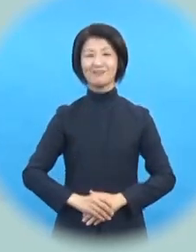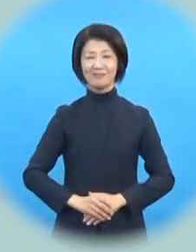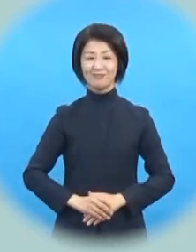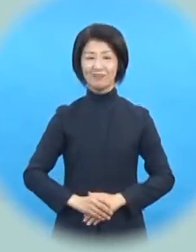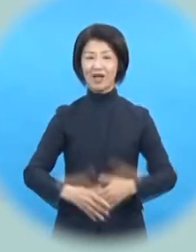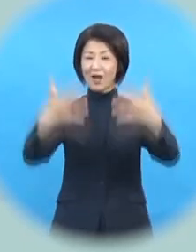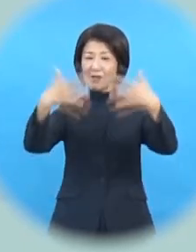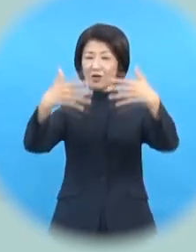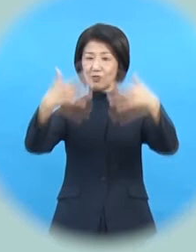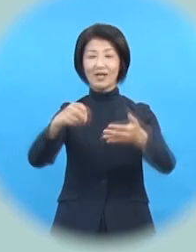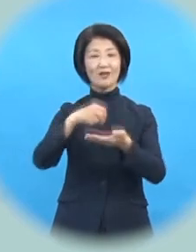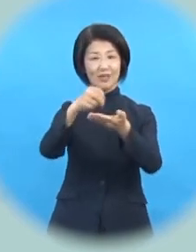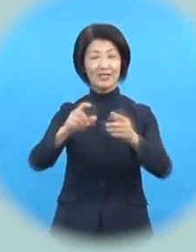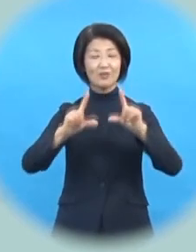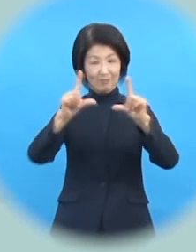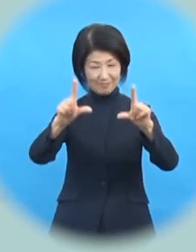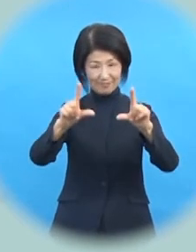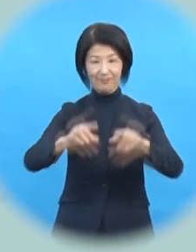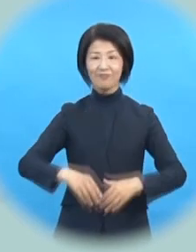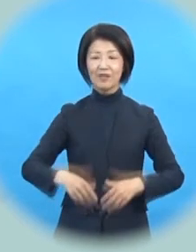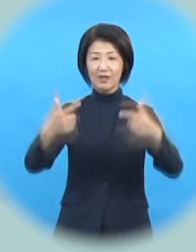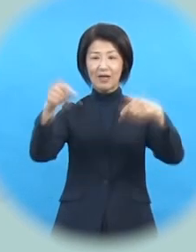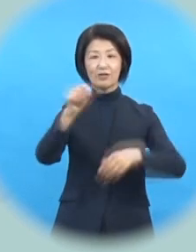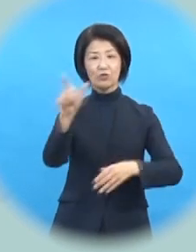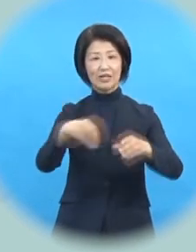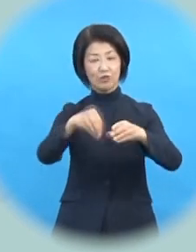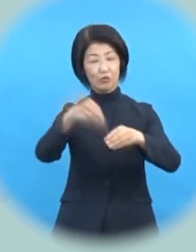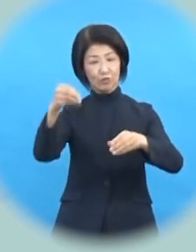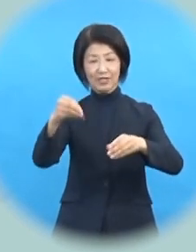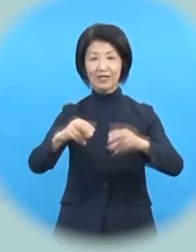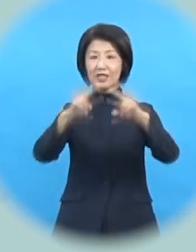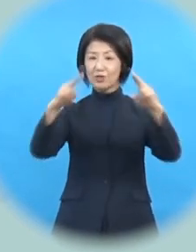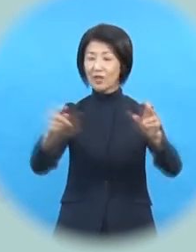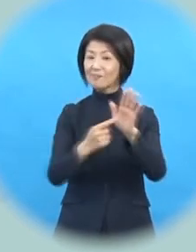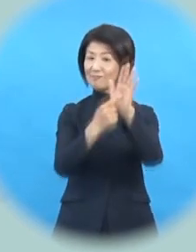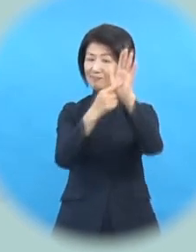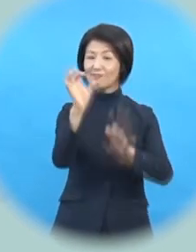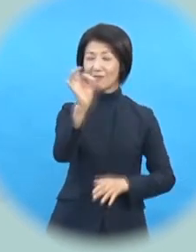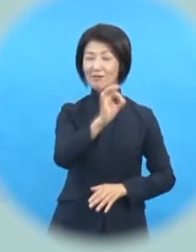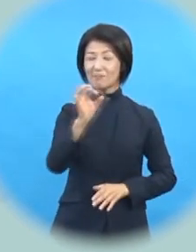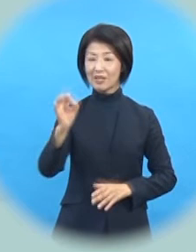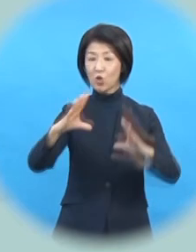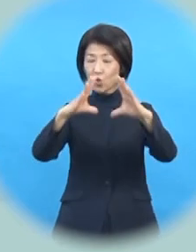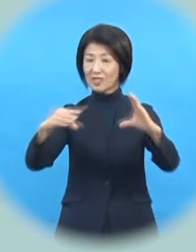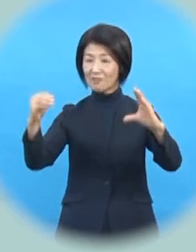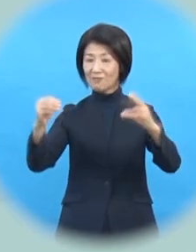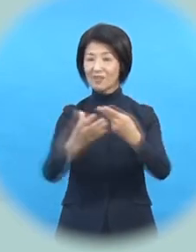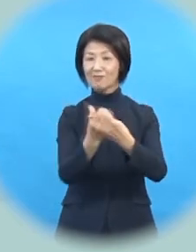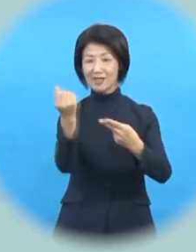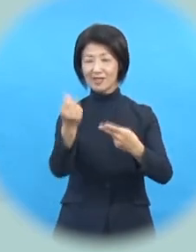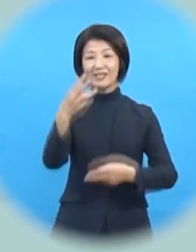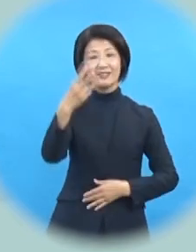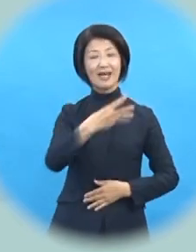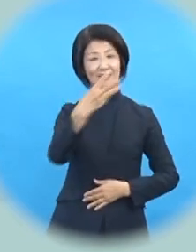番組からプレゼントのお知らせ。毎月抽選で静岡県の特産品とジッピーのぬいぐるみをセットに